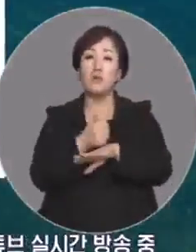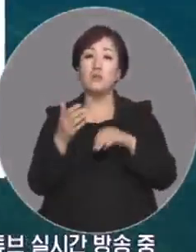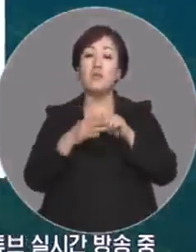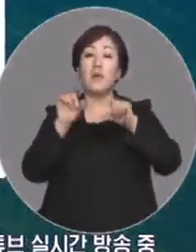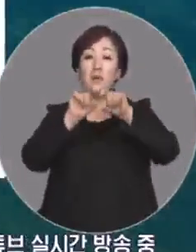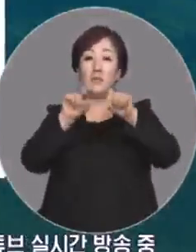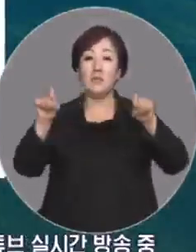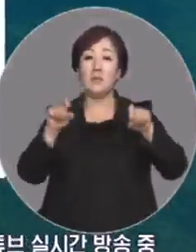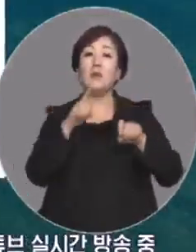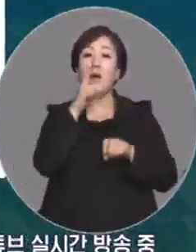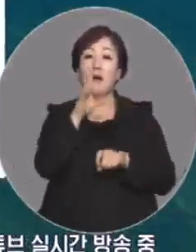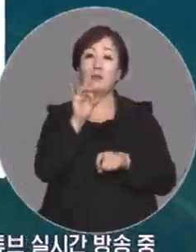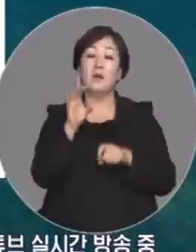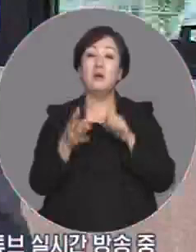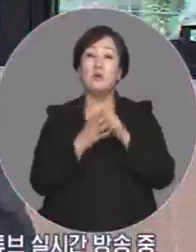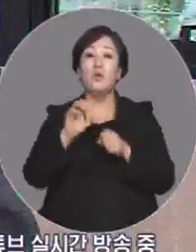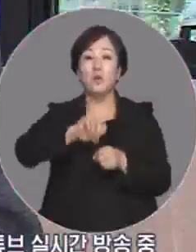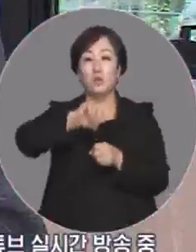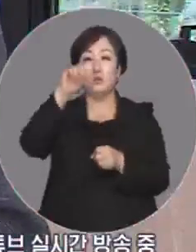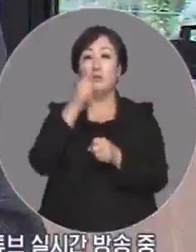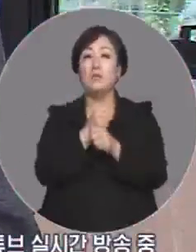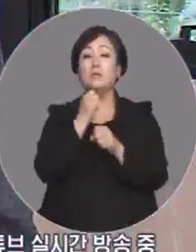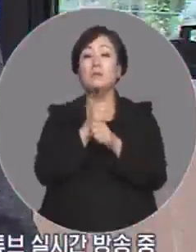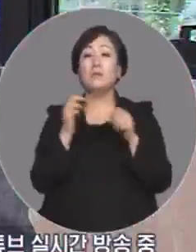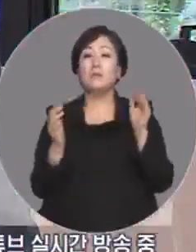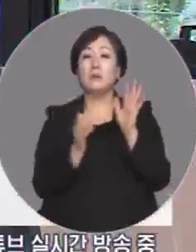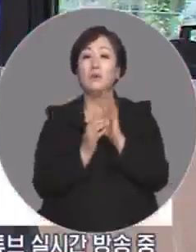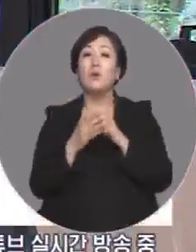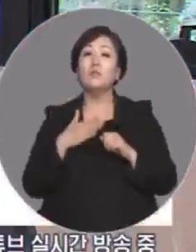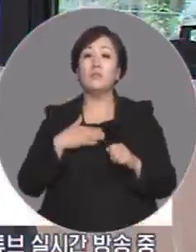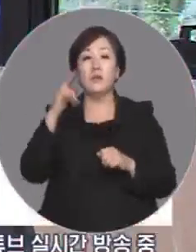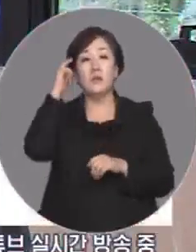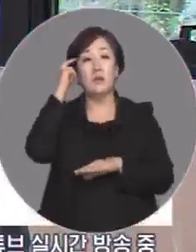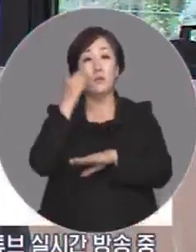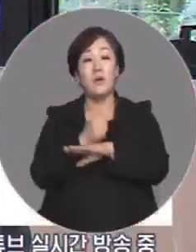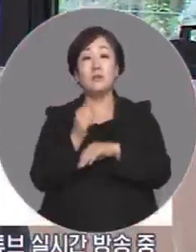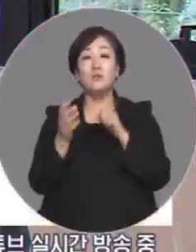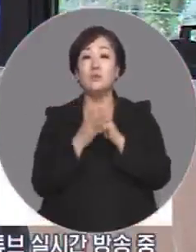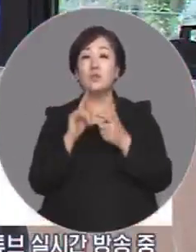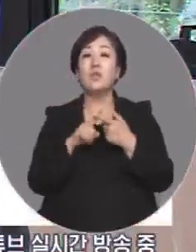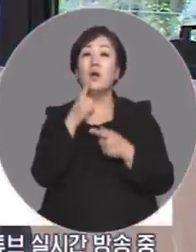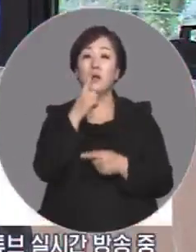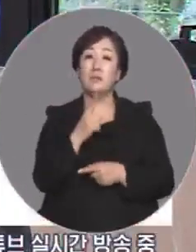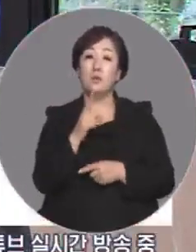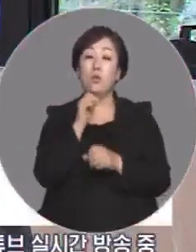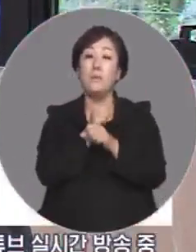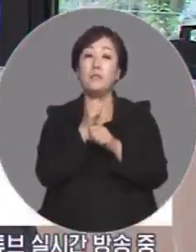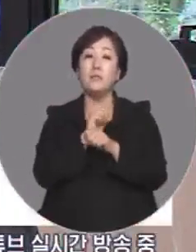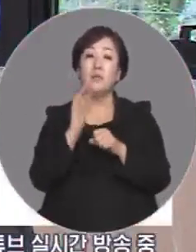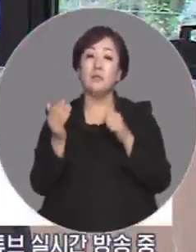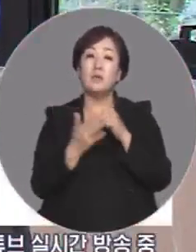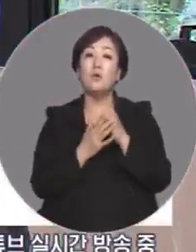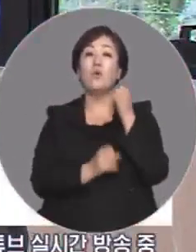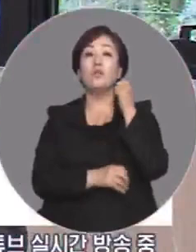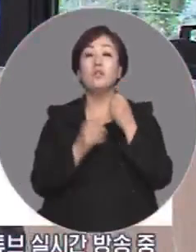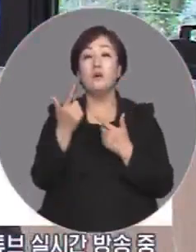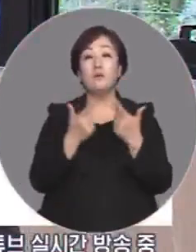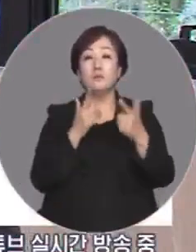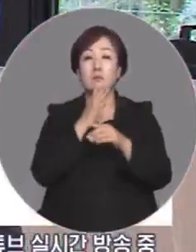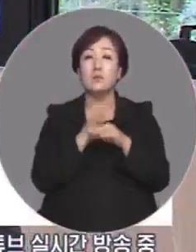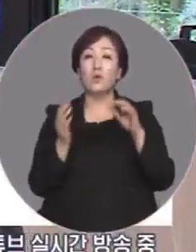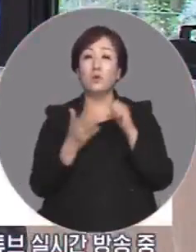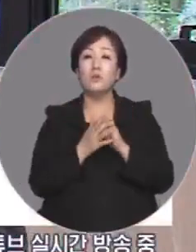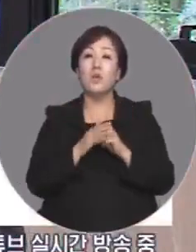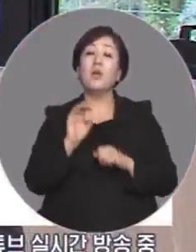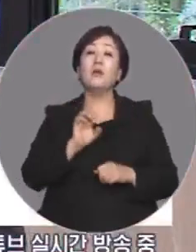기둥 하나로 줄이는 데 성공했습니다. 그러니까 저희들이 개발한 거는 기둥을 그걸 하나로 만들었고요. 여기에 따라서 기능을